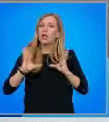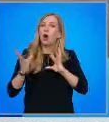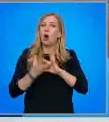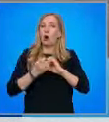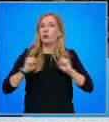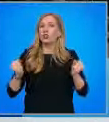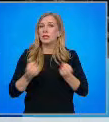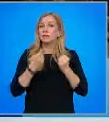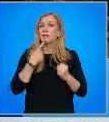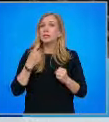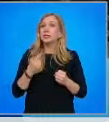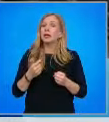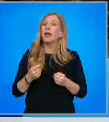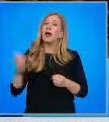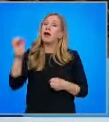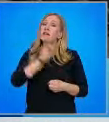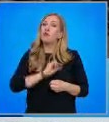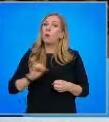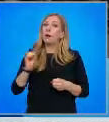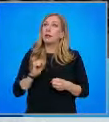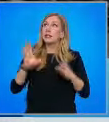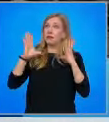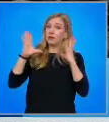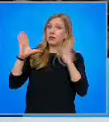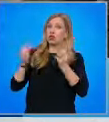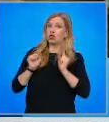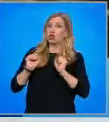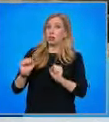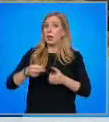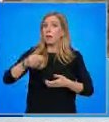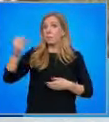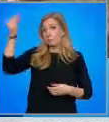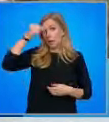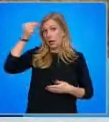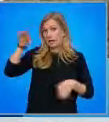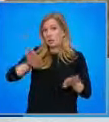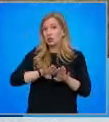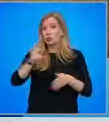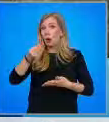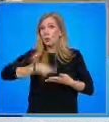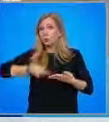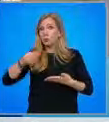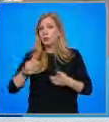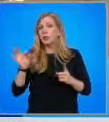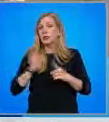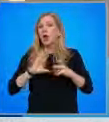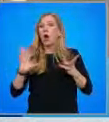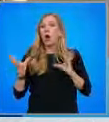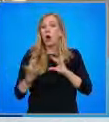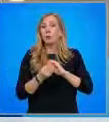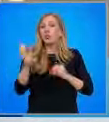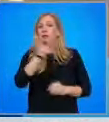за въздушен, европейски въздушен щит. България също го е подписала. Целта са общи съвместни